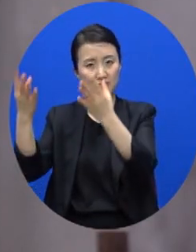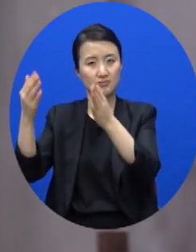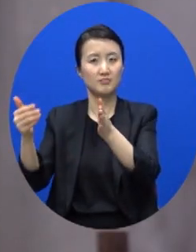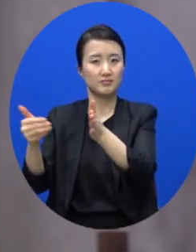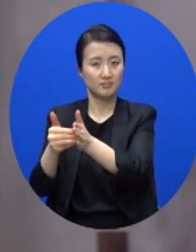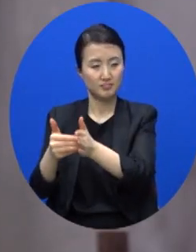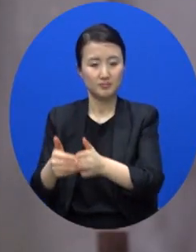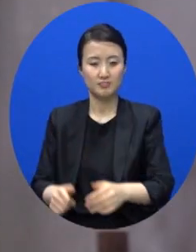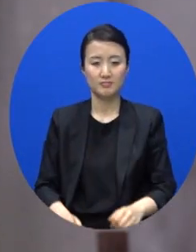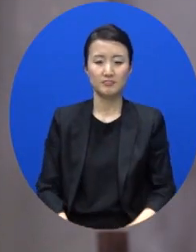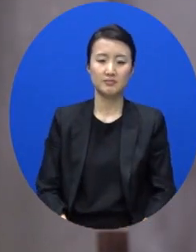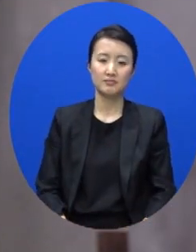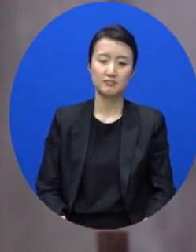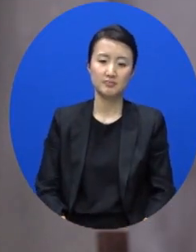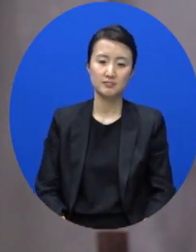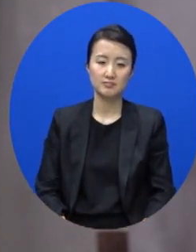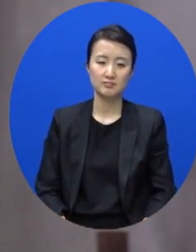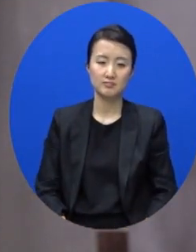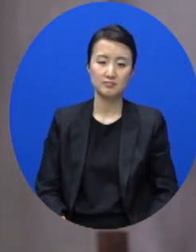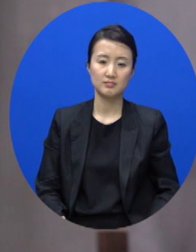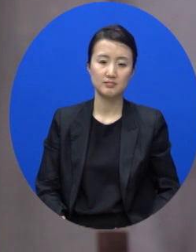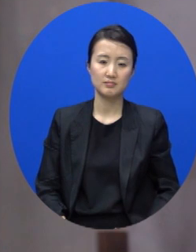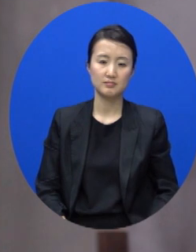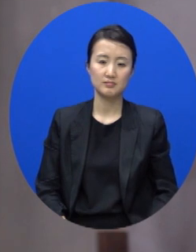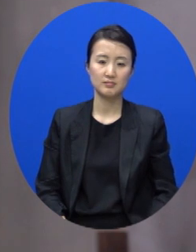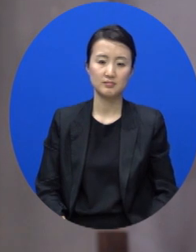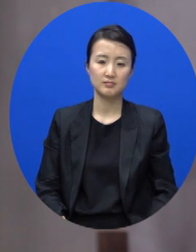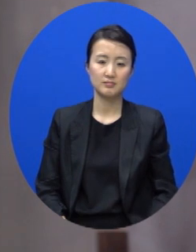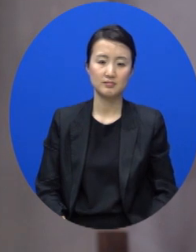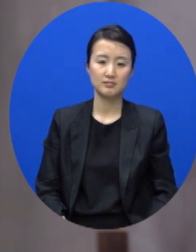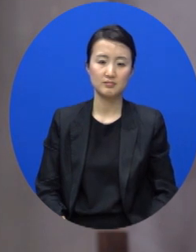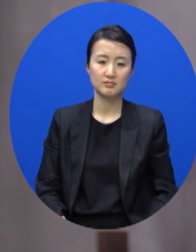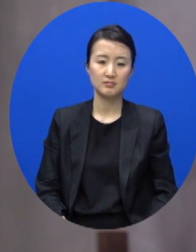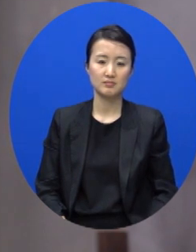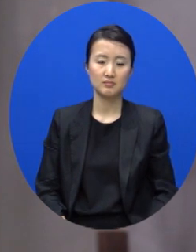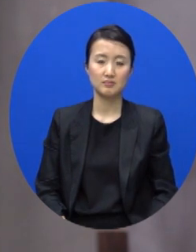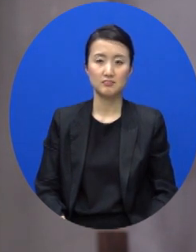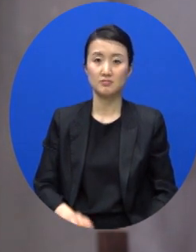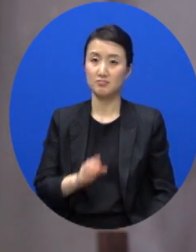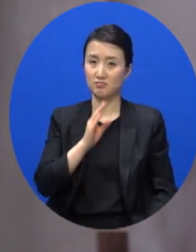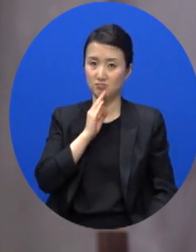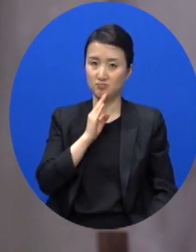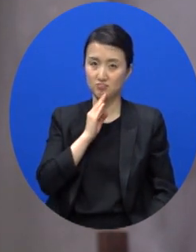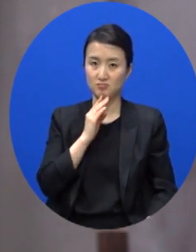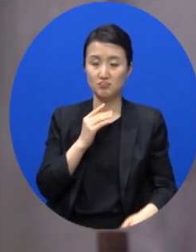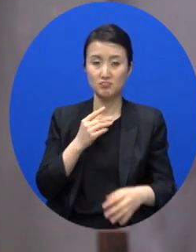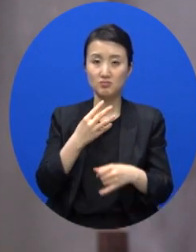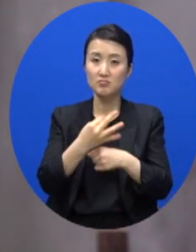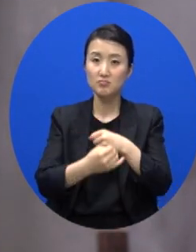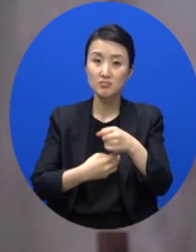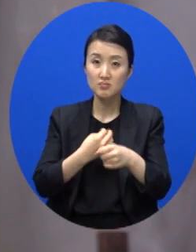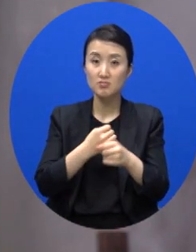것입니다. 사실상 연대적으로 보면은